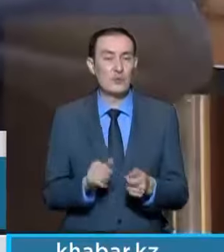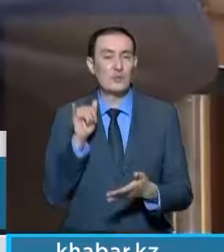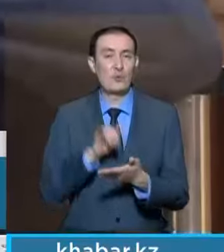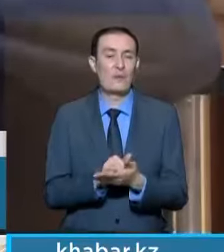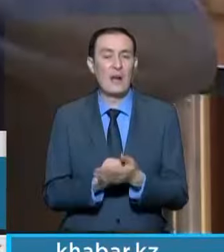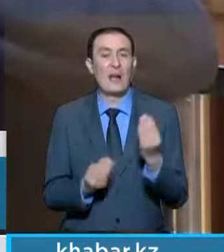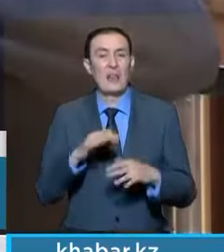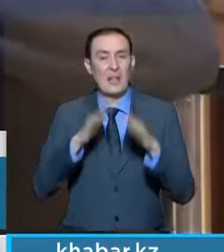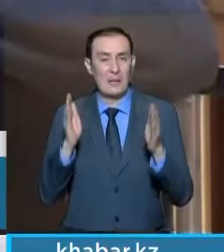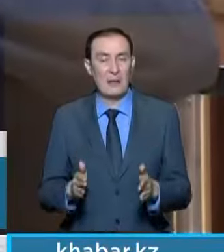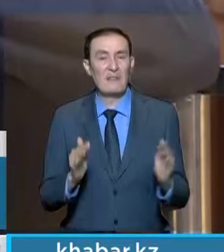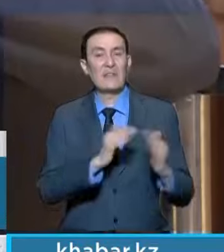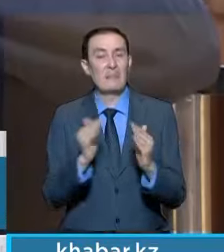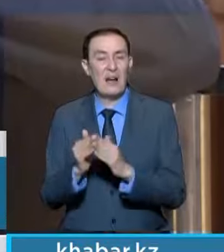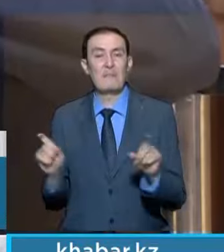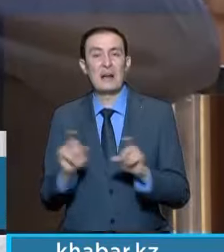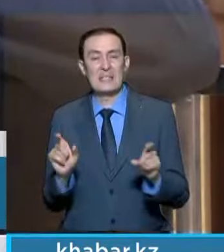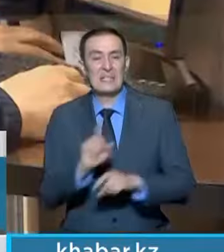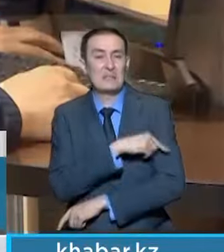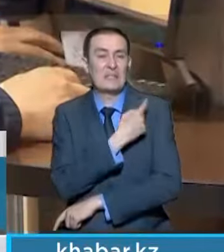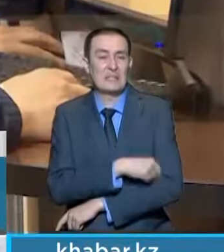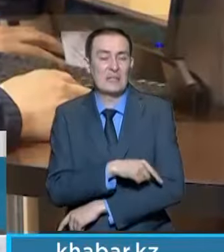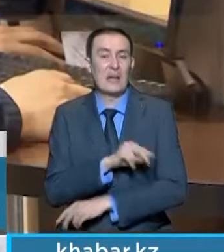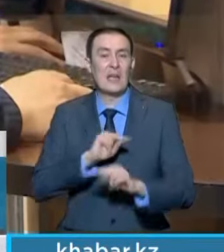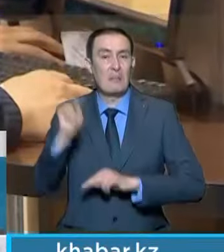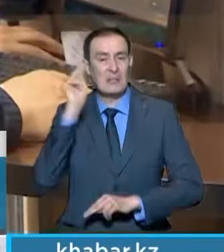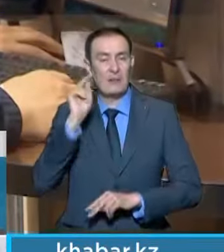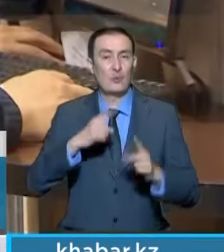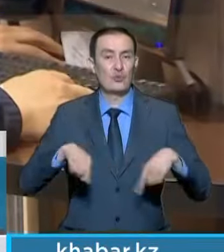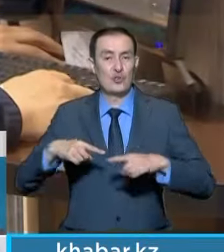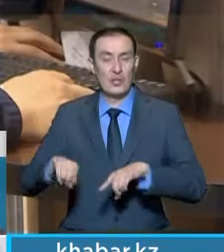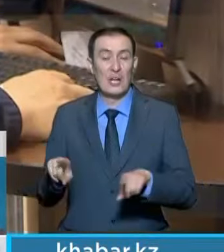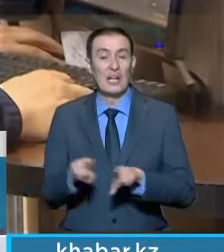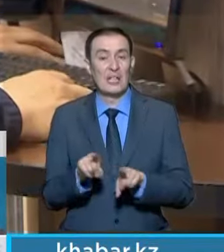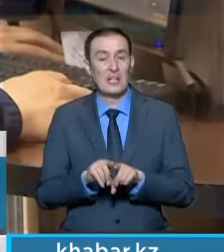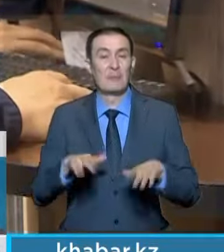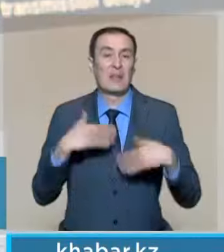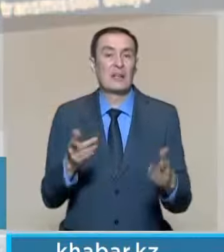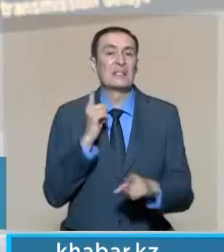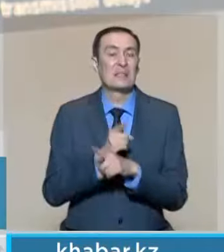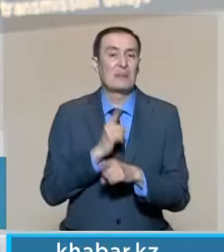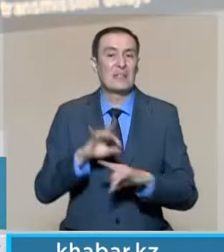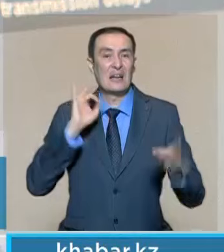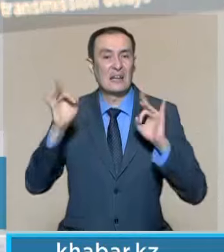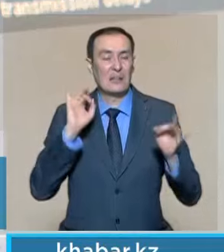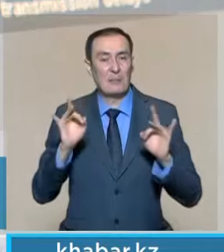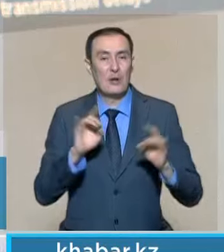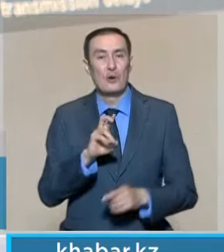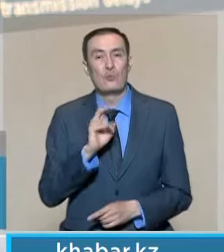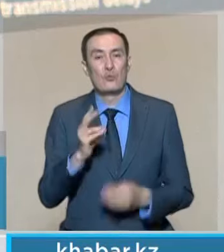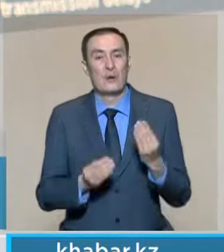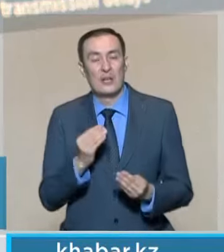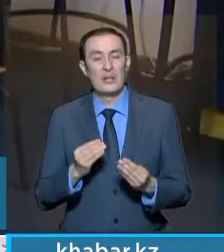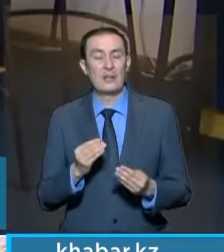установка лотоматов в жилых домах, магазинах и медицинских образовательных учреждениях. Вместе с тем предлагается запретить рекламу букмекерских контор